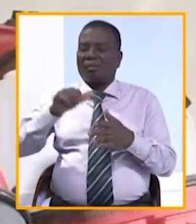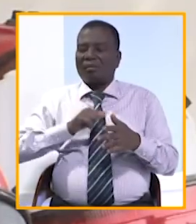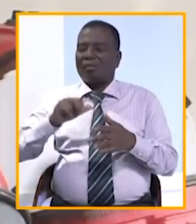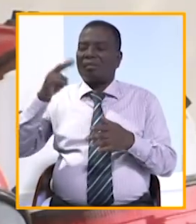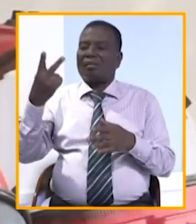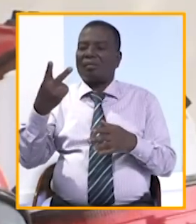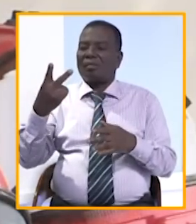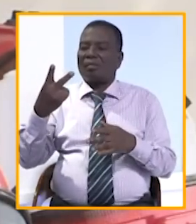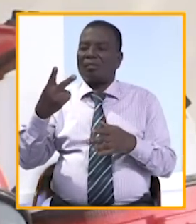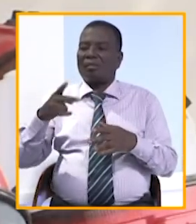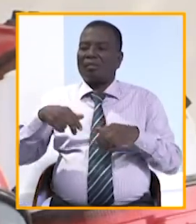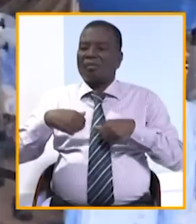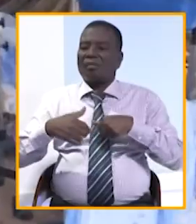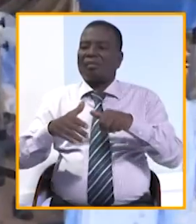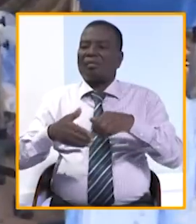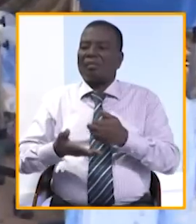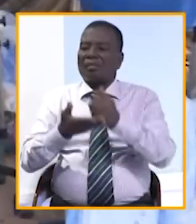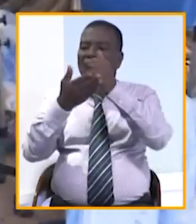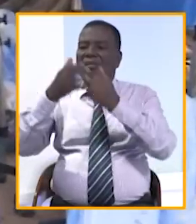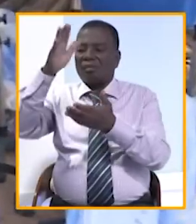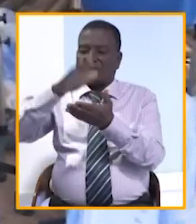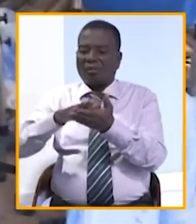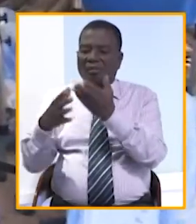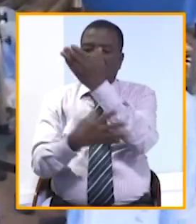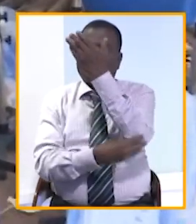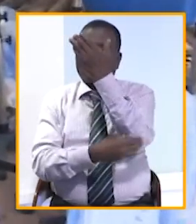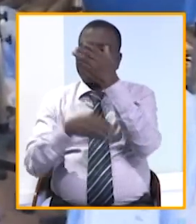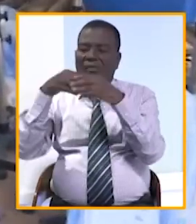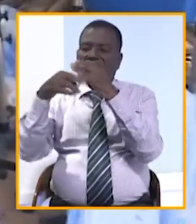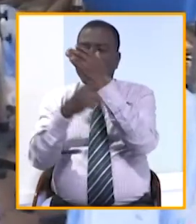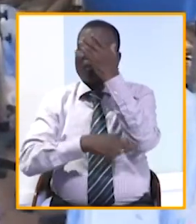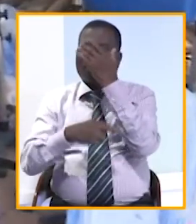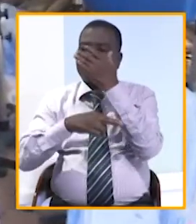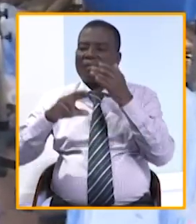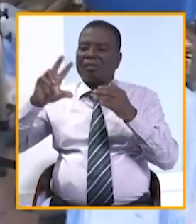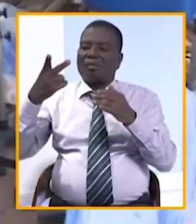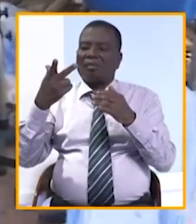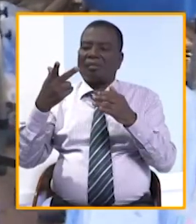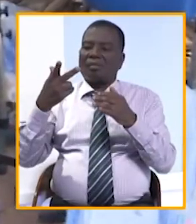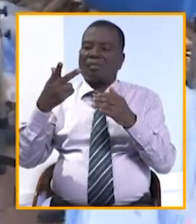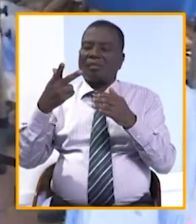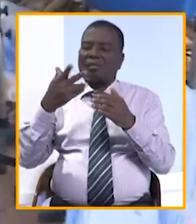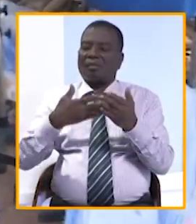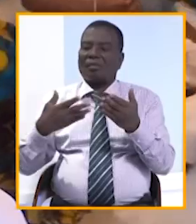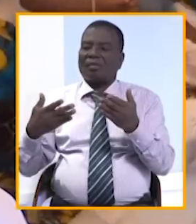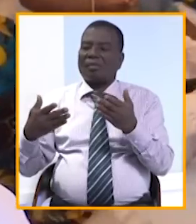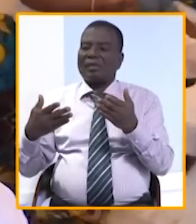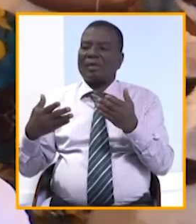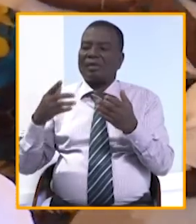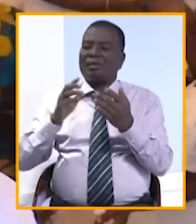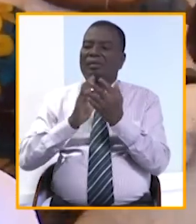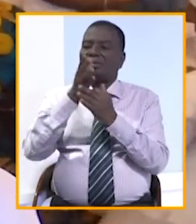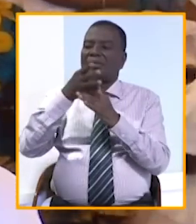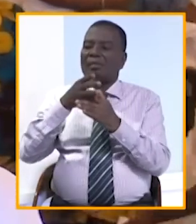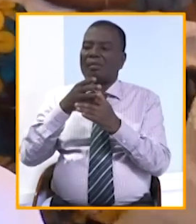Deux, elles vont contribuer à réduire la pauvreté dans la région de la Bagoué. Et puis la troisième chose, à